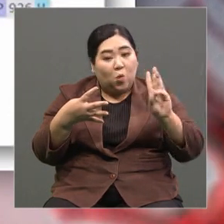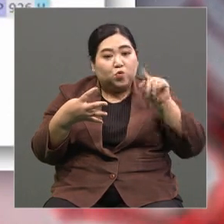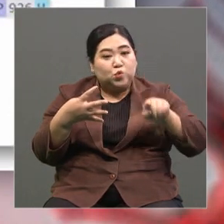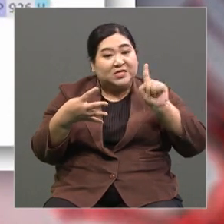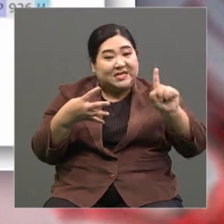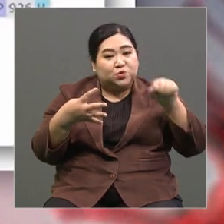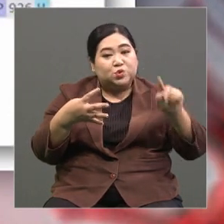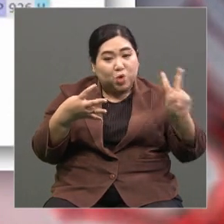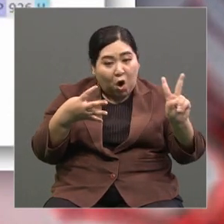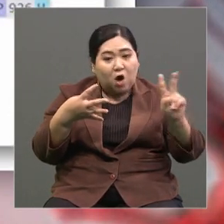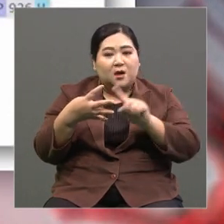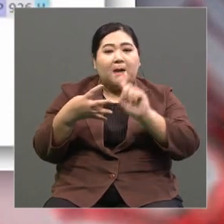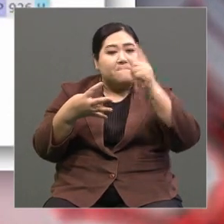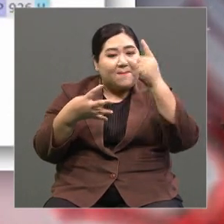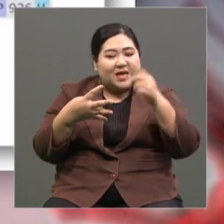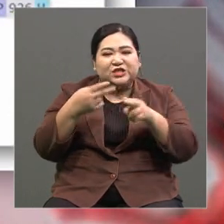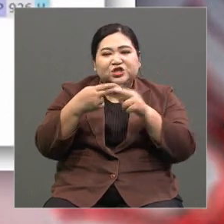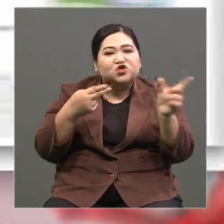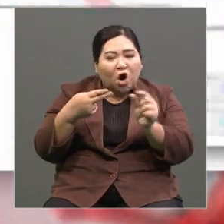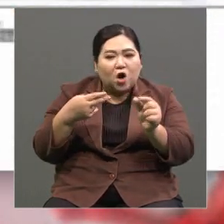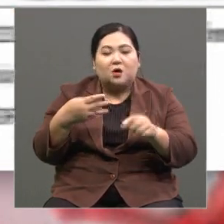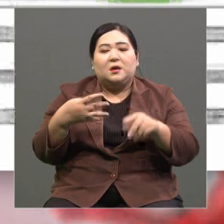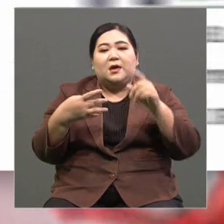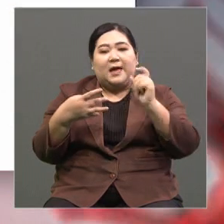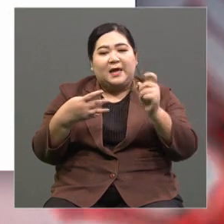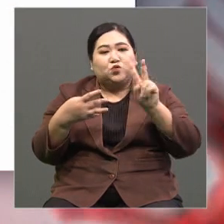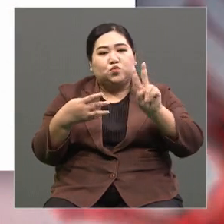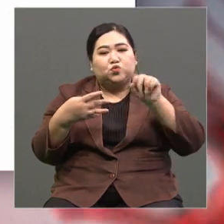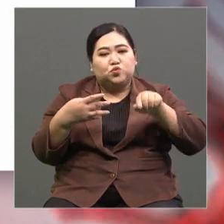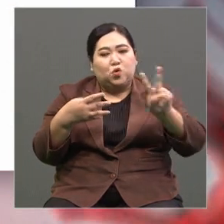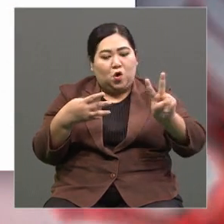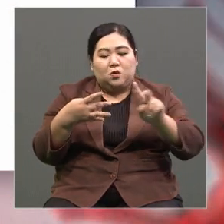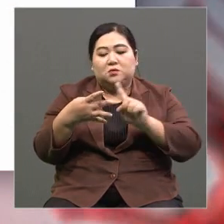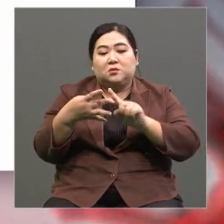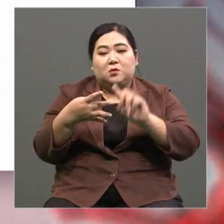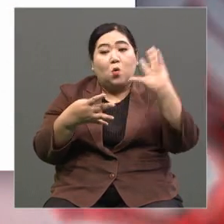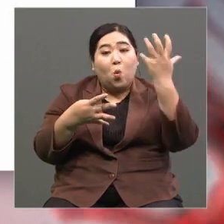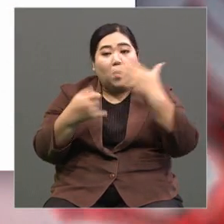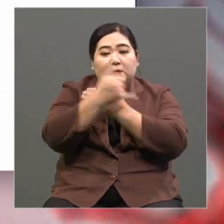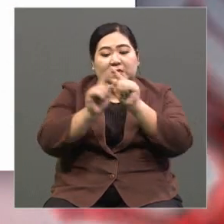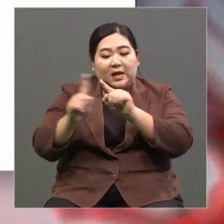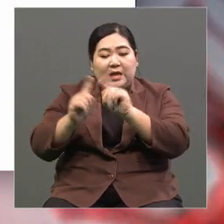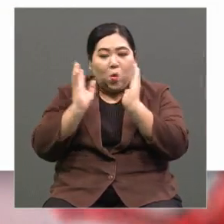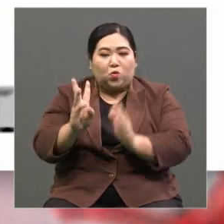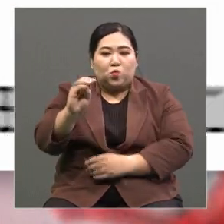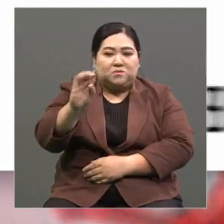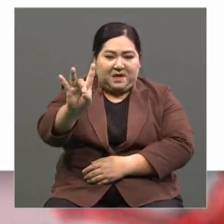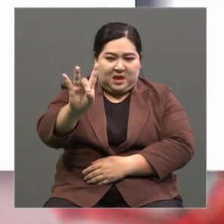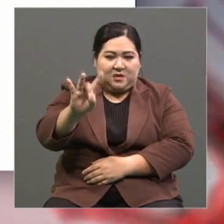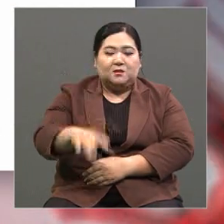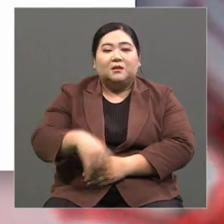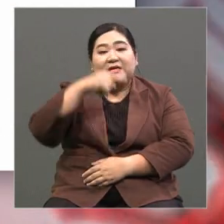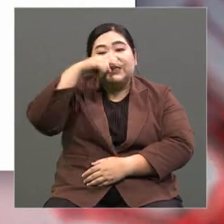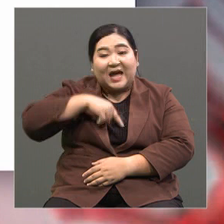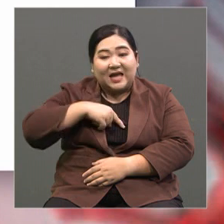hbb.1.16.1.2ที่มีนามแฝงว่า Fอยู่จุด 2ทั่วโลกเนี่ยพบไปแล้ว 68คนเช่นเดียวกัน